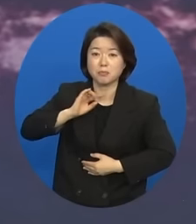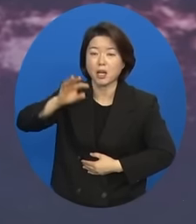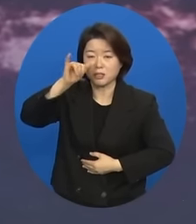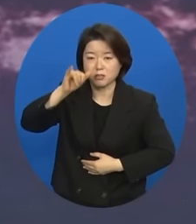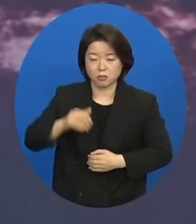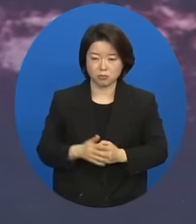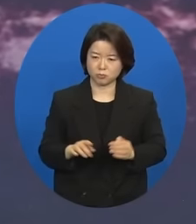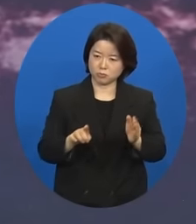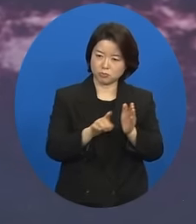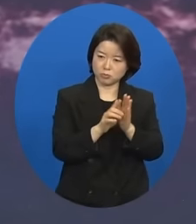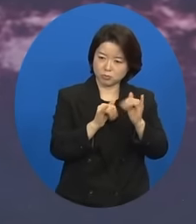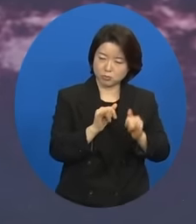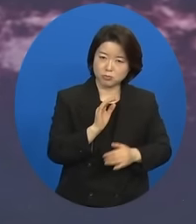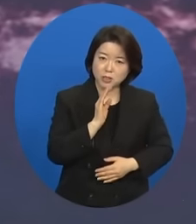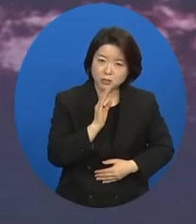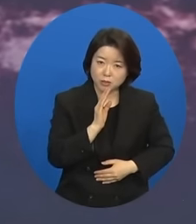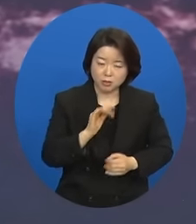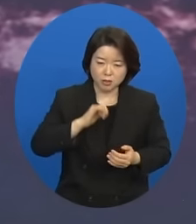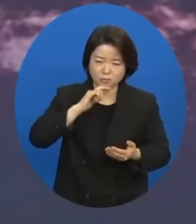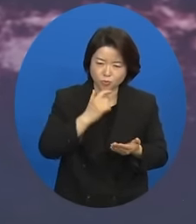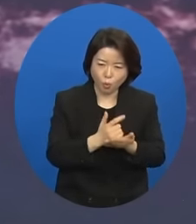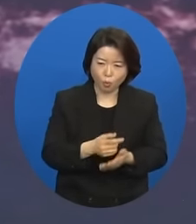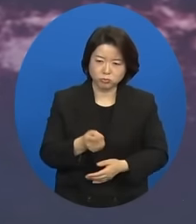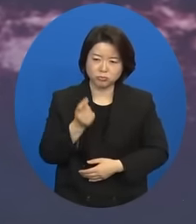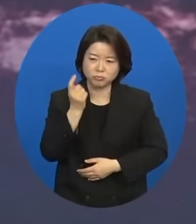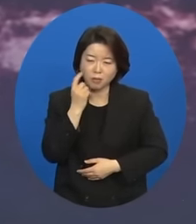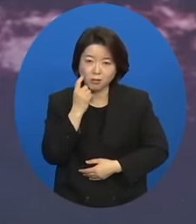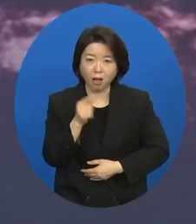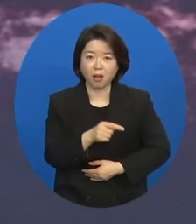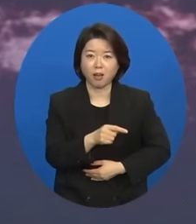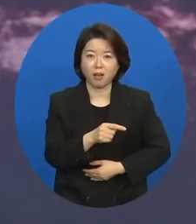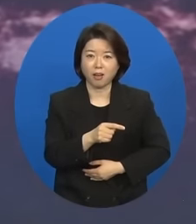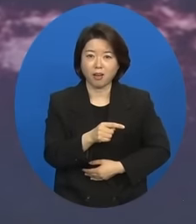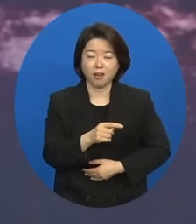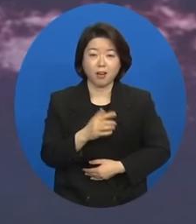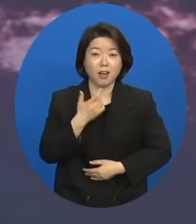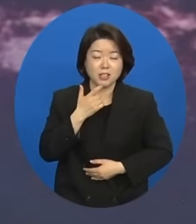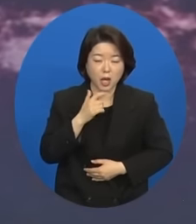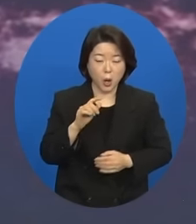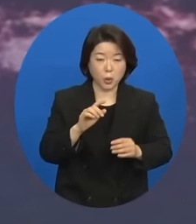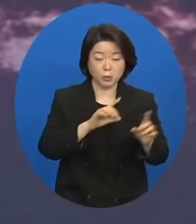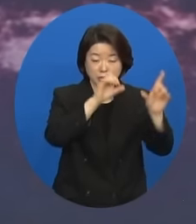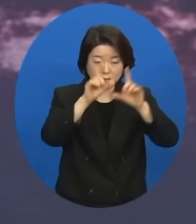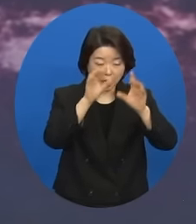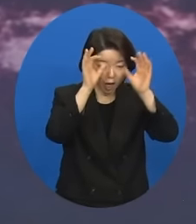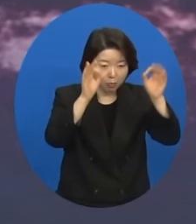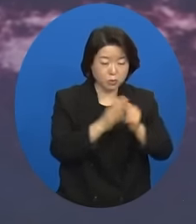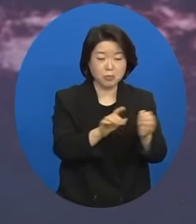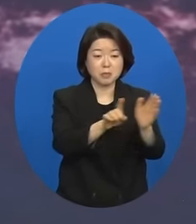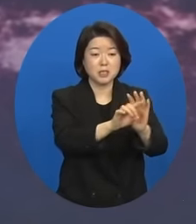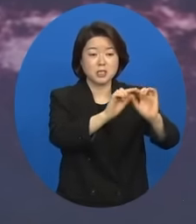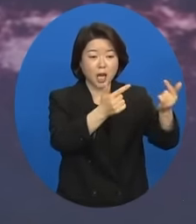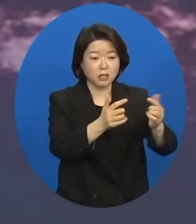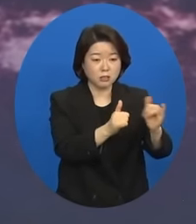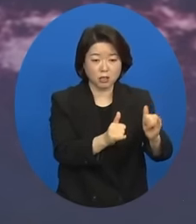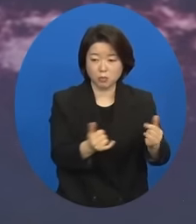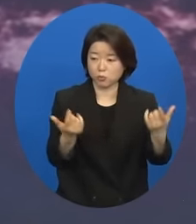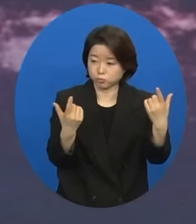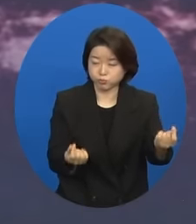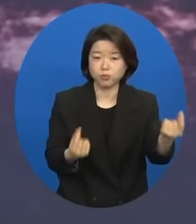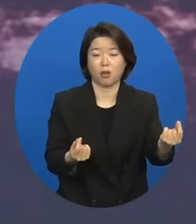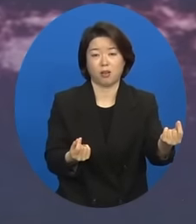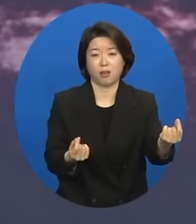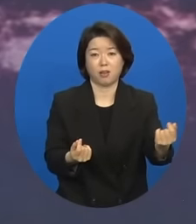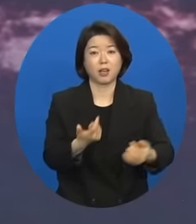애매하죠 속임수 그의 모습의 삶의 모습을 보면 안 믿는 사람과 별 다를 바가 없어요 이것이 야곱이